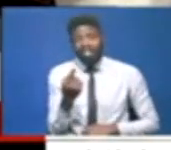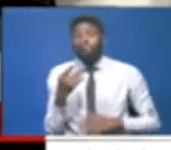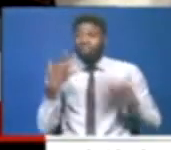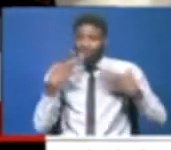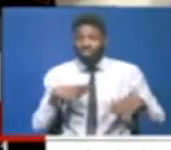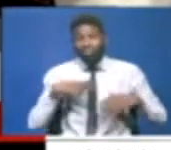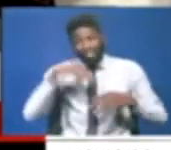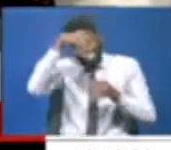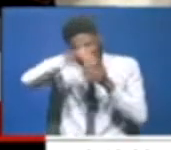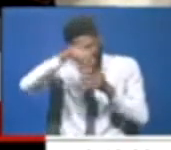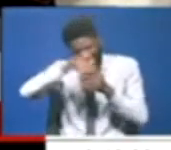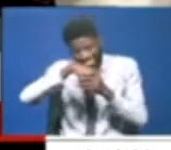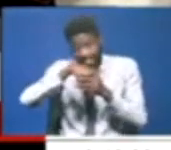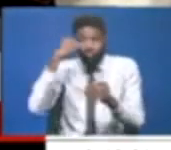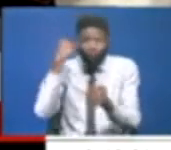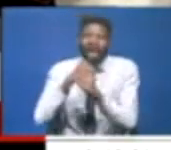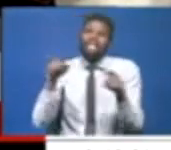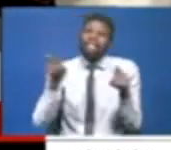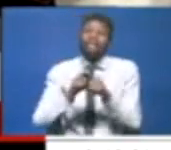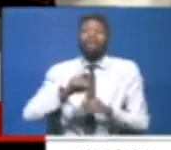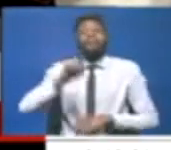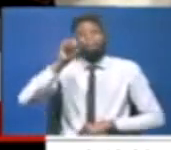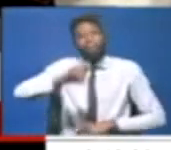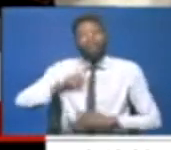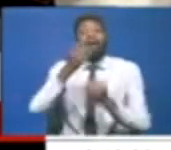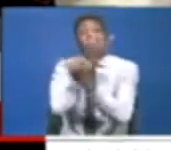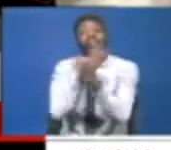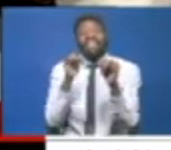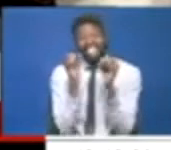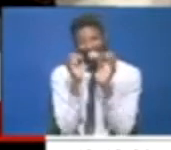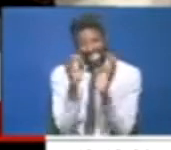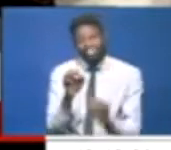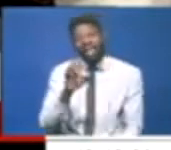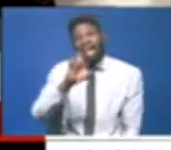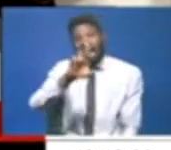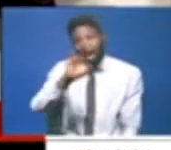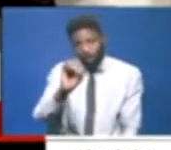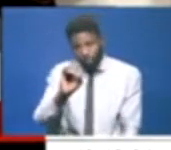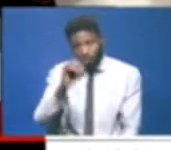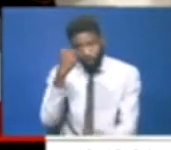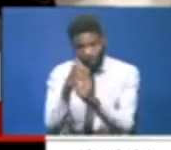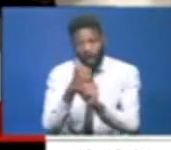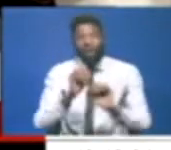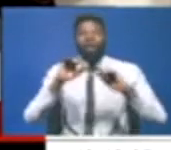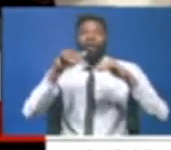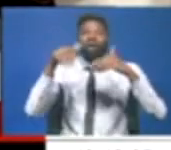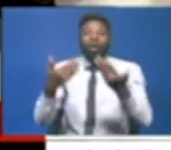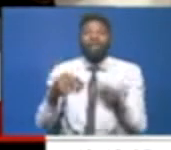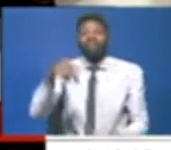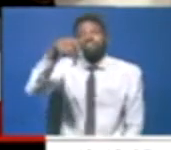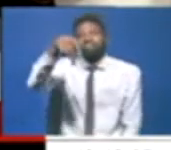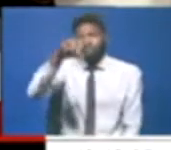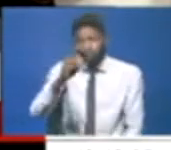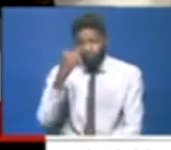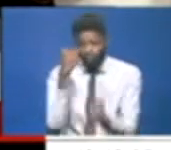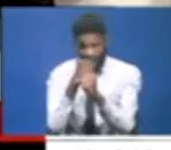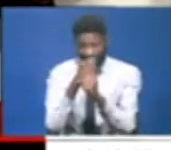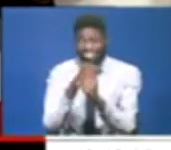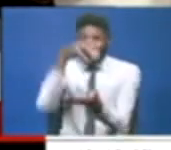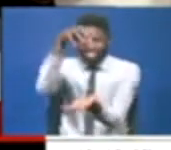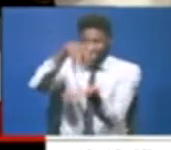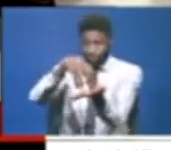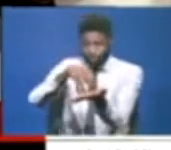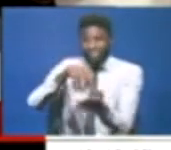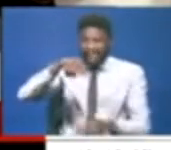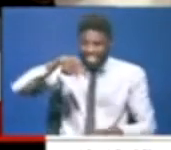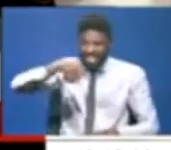IBC. Tunahitaji ya kwamba ukiwa returning officer ama presiding officer katika station fulani, wewe unaweza kufanya kazi yako